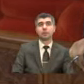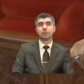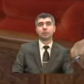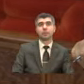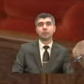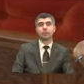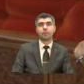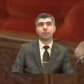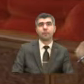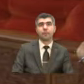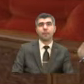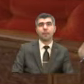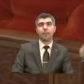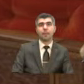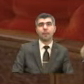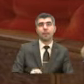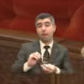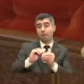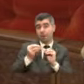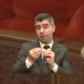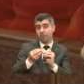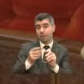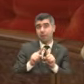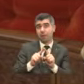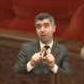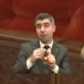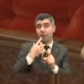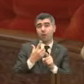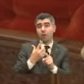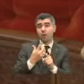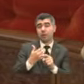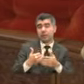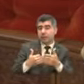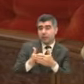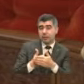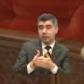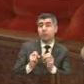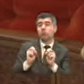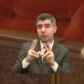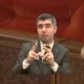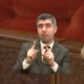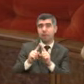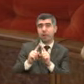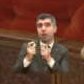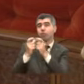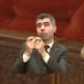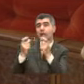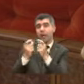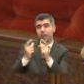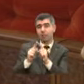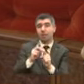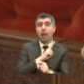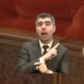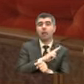لا لا لا لا لا المسؤوليه عن الحادثه يتحملها فعلا المشغل، ولذا كيمشي كيأمل المسؤوليه ديالو عند